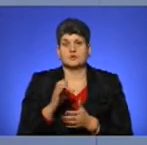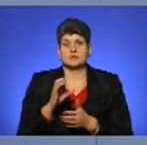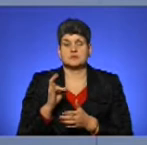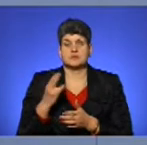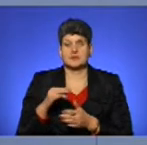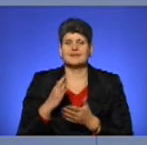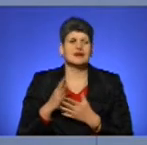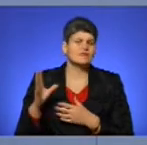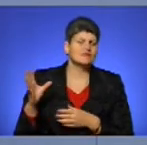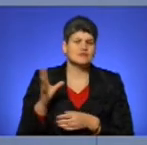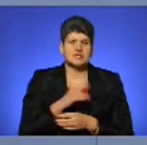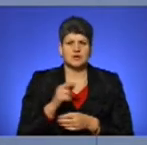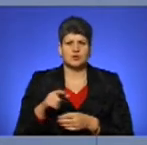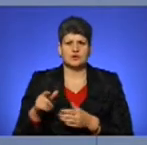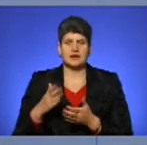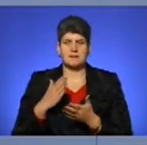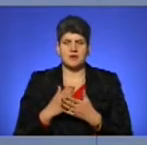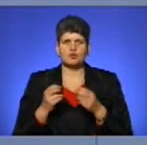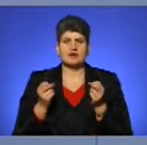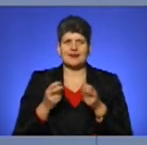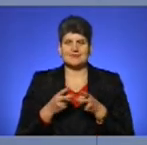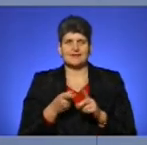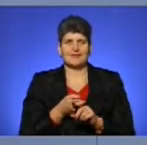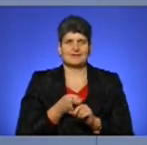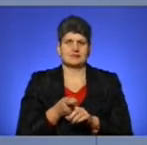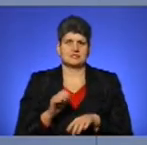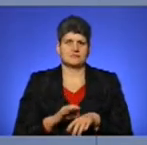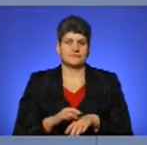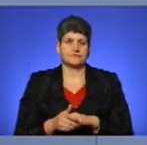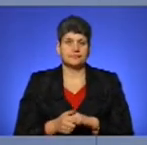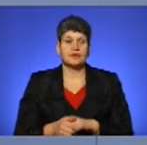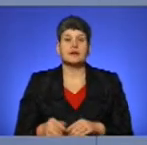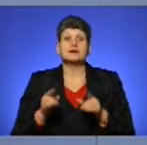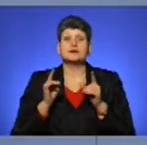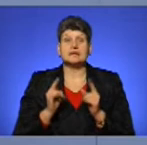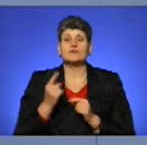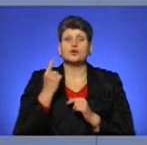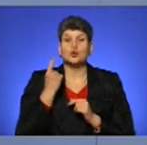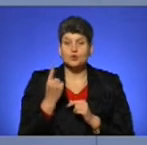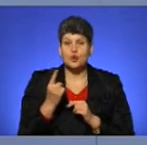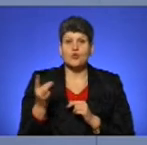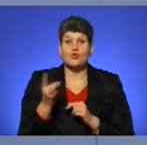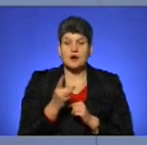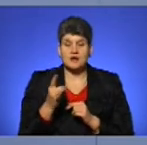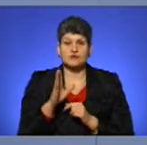люди, які мають ризик інфікування. Навіть одного разу